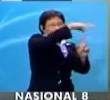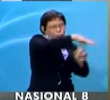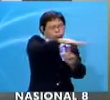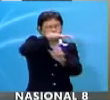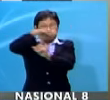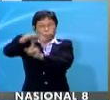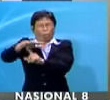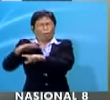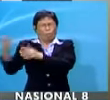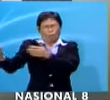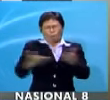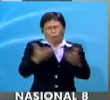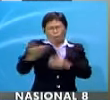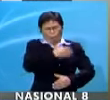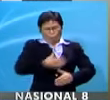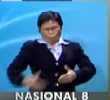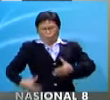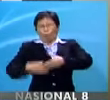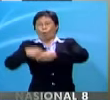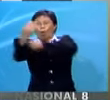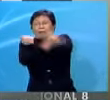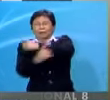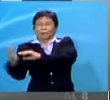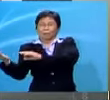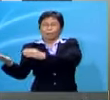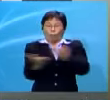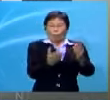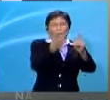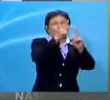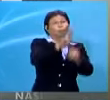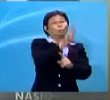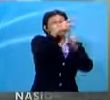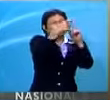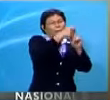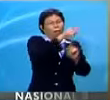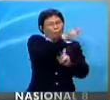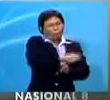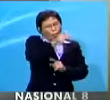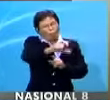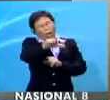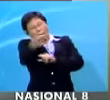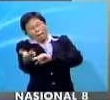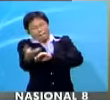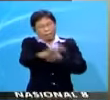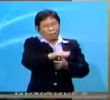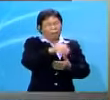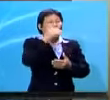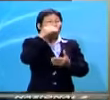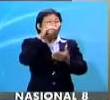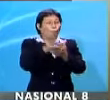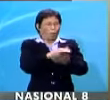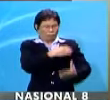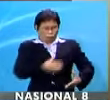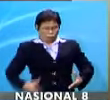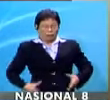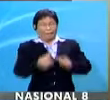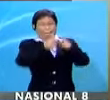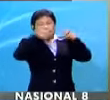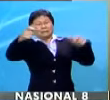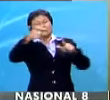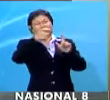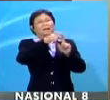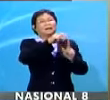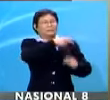membawa puluhan diplomat asing ke utara Pakistan mangsa lain yang terbunuh ialah isteri Duta Besar Indonesia Duta